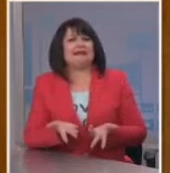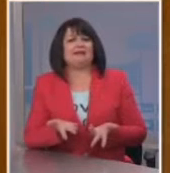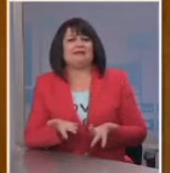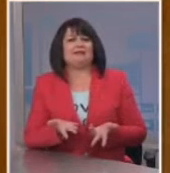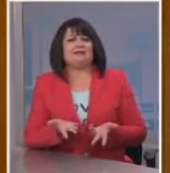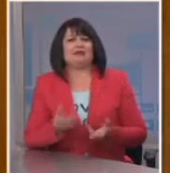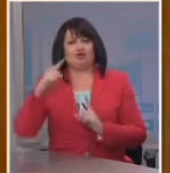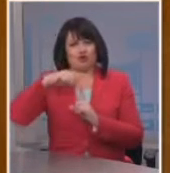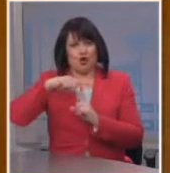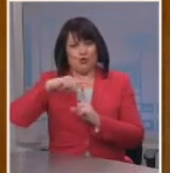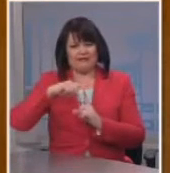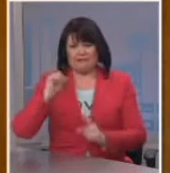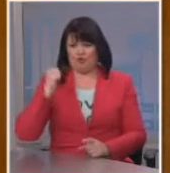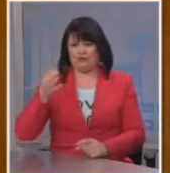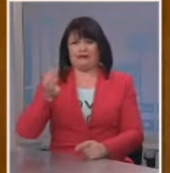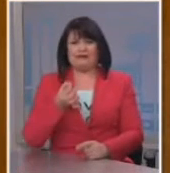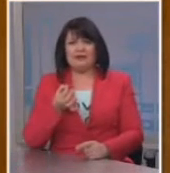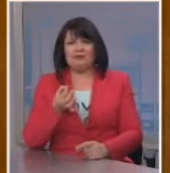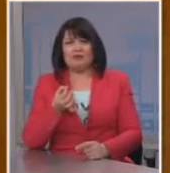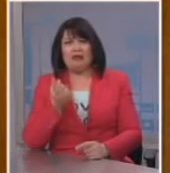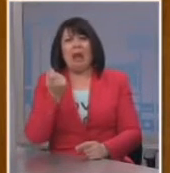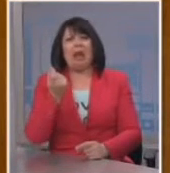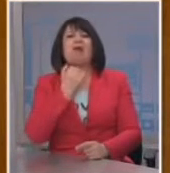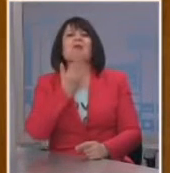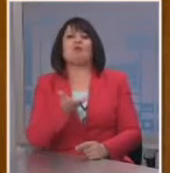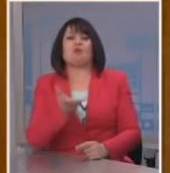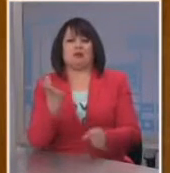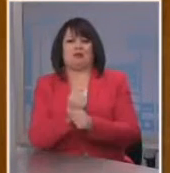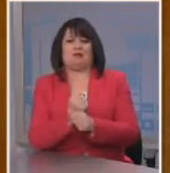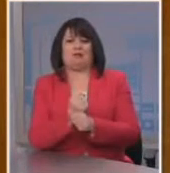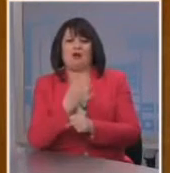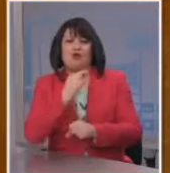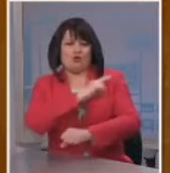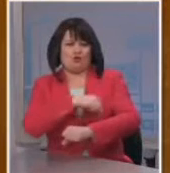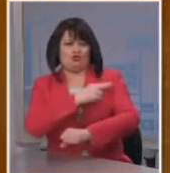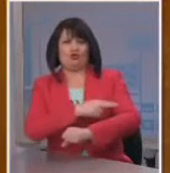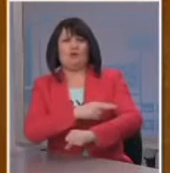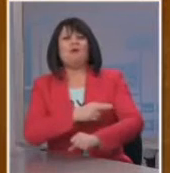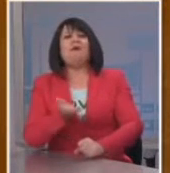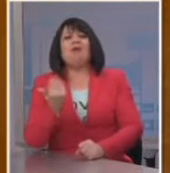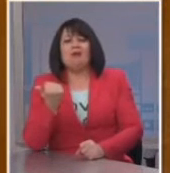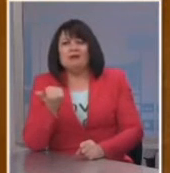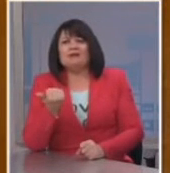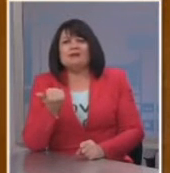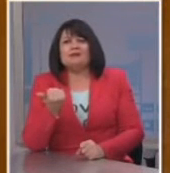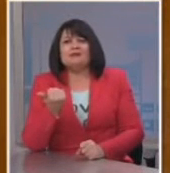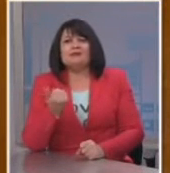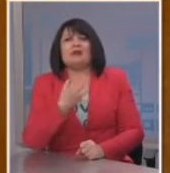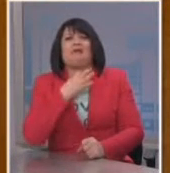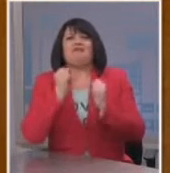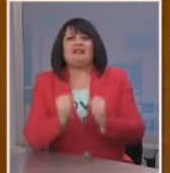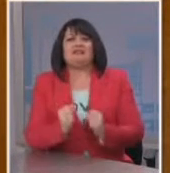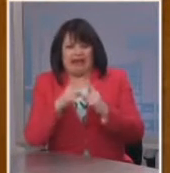κύριος Τόμψεν είπε προχθές ότι οι δυνατότητες είναι λίγες, διότι τα νοσοκομεία δεν έχουν πολλές φορές ήδη πρώτης ανάγκης